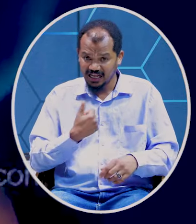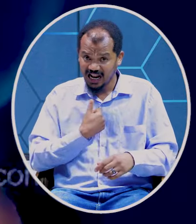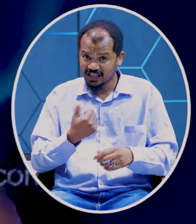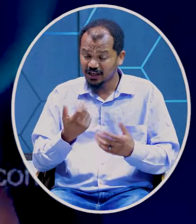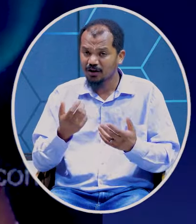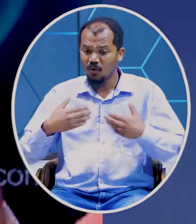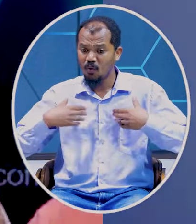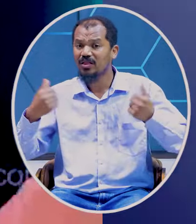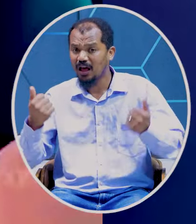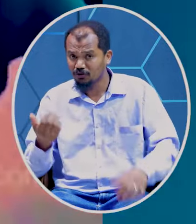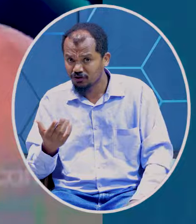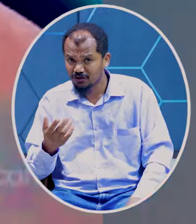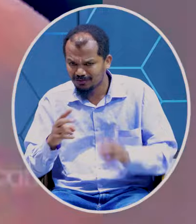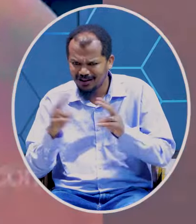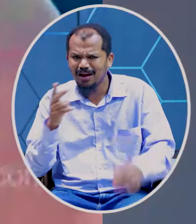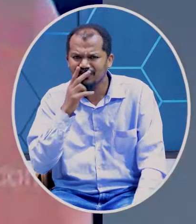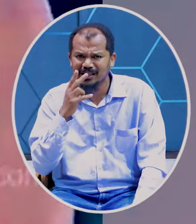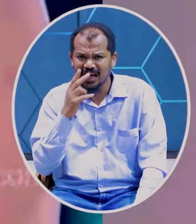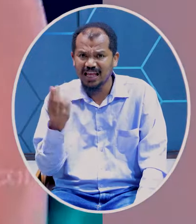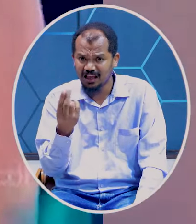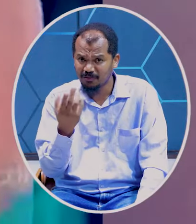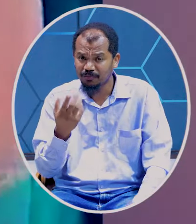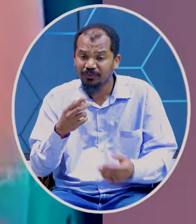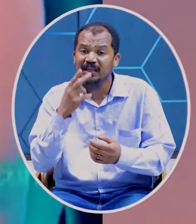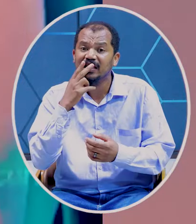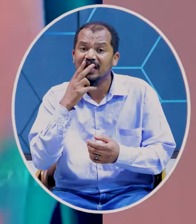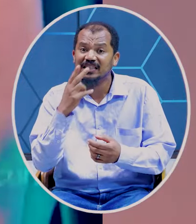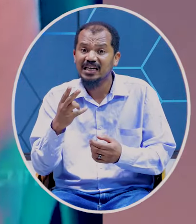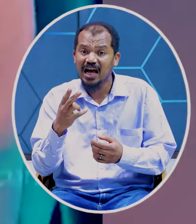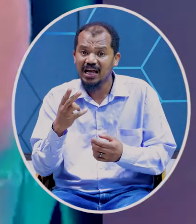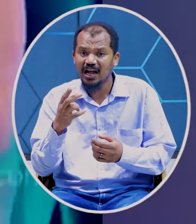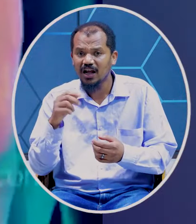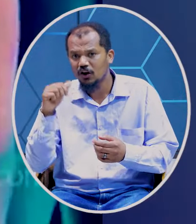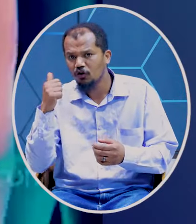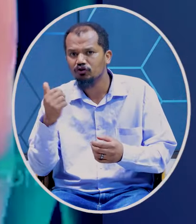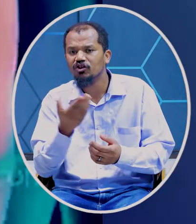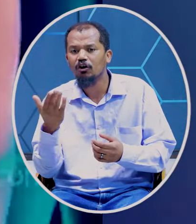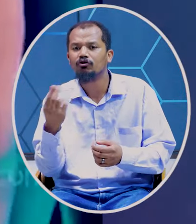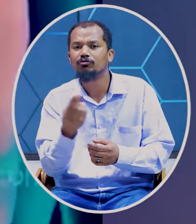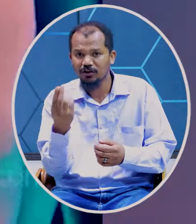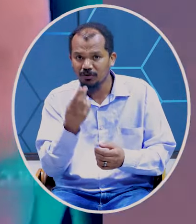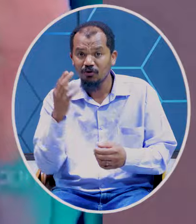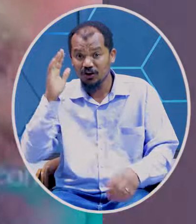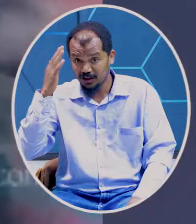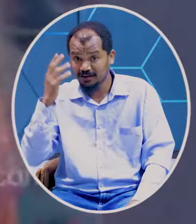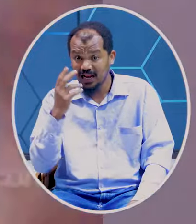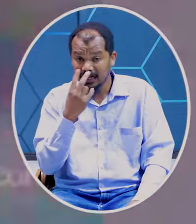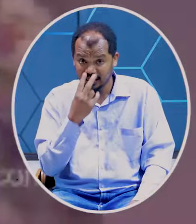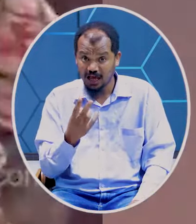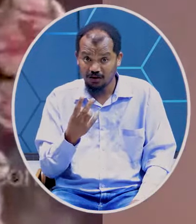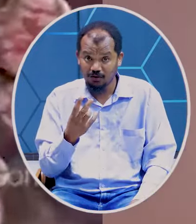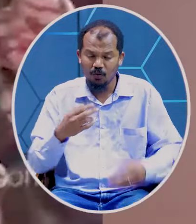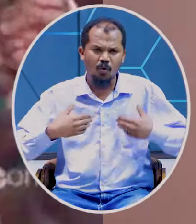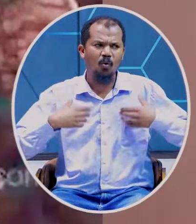እንኳን እያየሁት ያለው በተለይ ወጣቶች በጣም ሲጋራ ይጠቀማሉ ከዚህ ጋርም አልፎ ሌሎች ነገሮችን የሚጠቀሙ ይመስለኛል